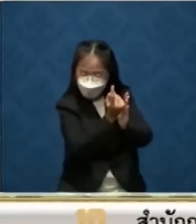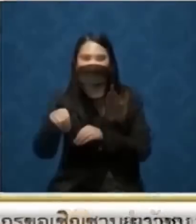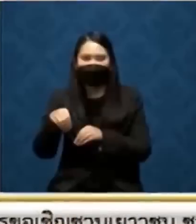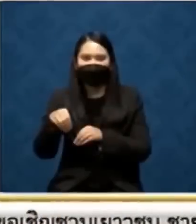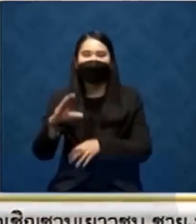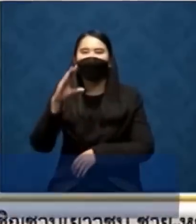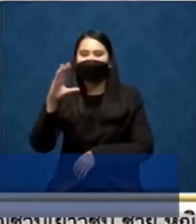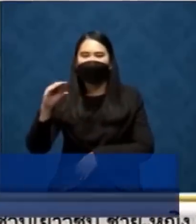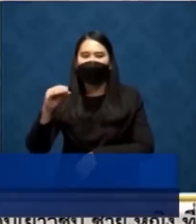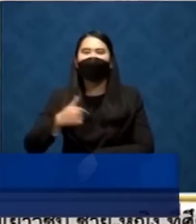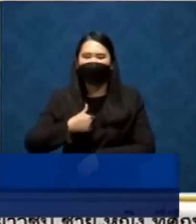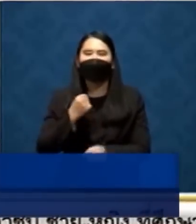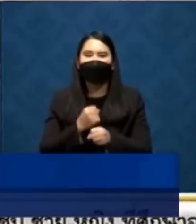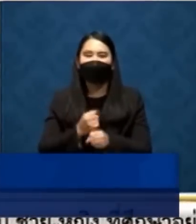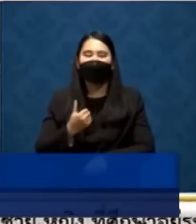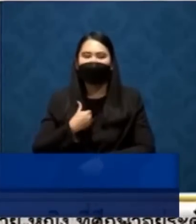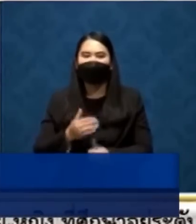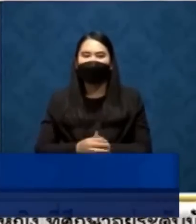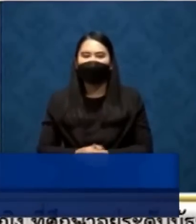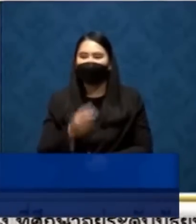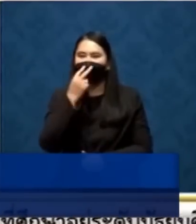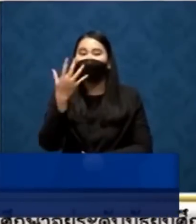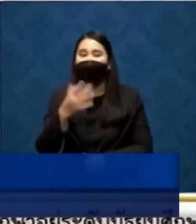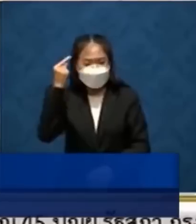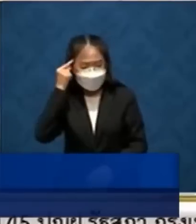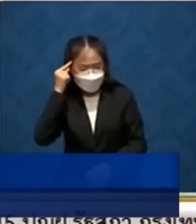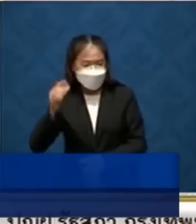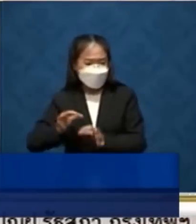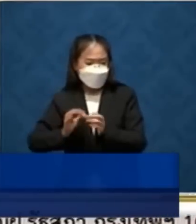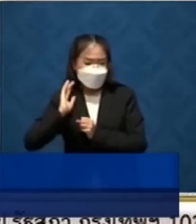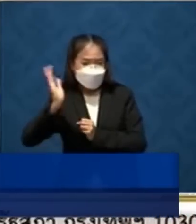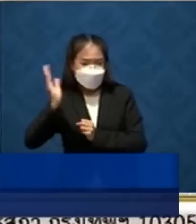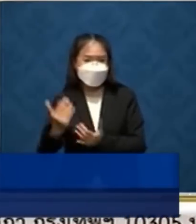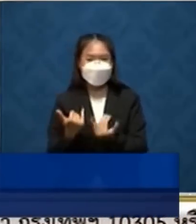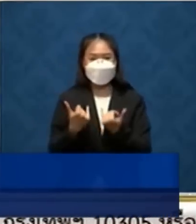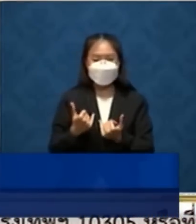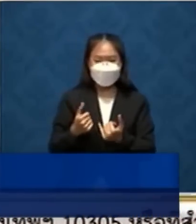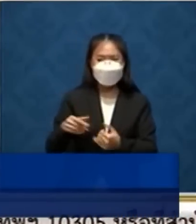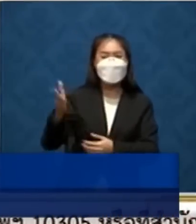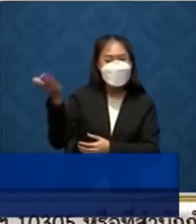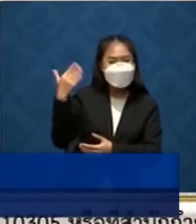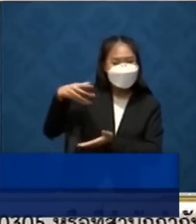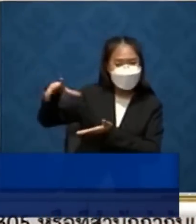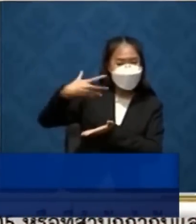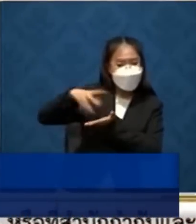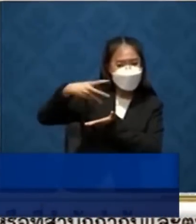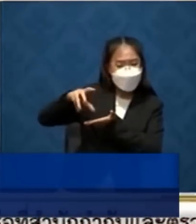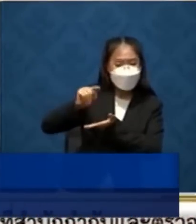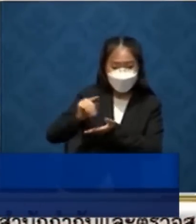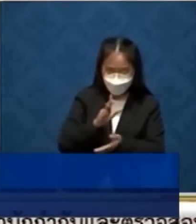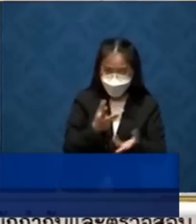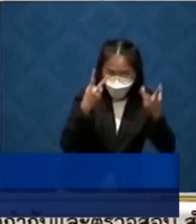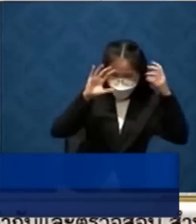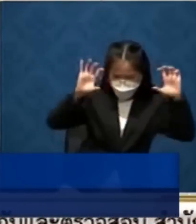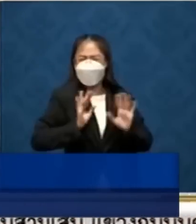พูดนะผมทำหมดแล้วแต่ท่านไม่เห็นเองไอ้ที่ท่านพูดทั้งหมดเมื่อกี้เนี่ยเวลารัฐบาลพูดท่าน